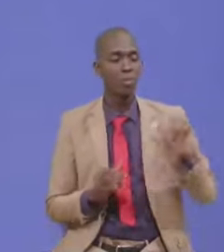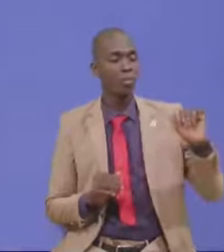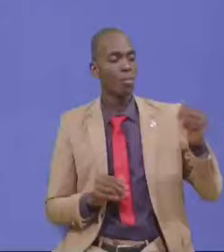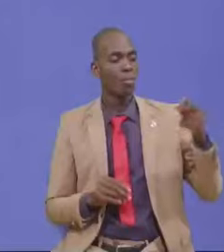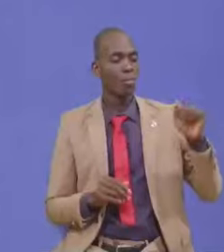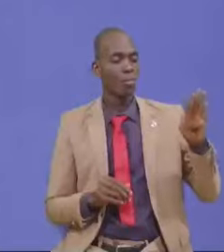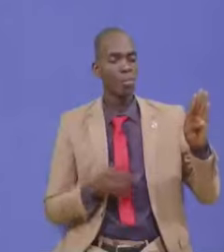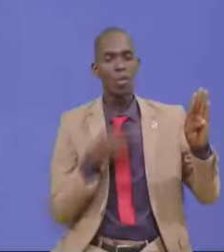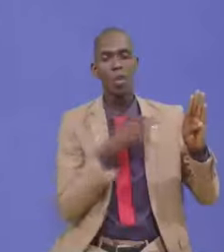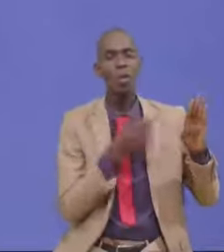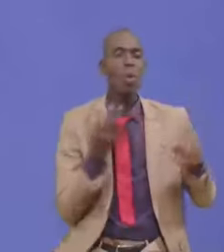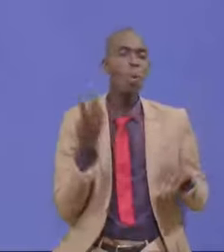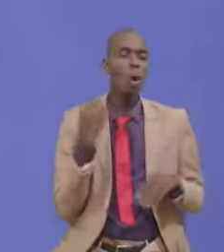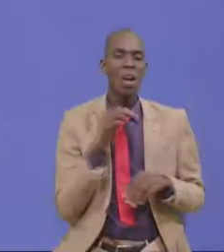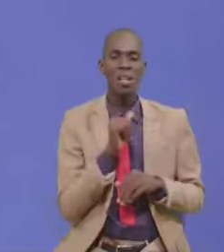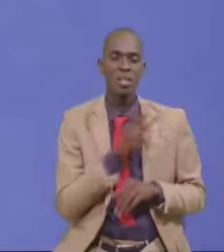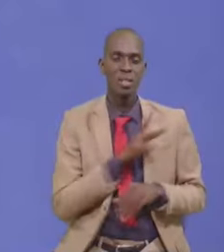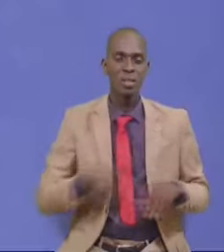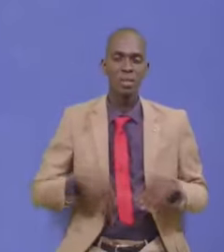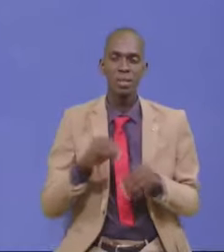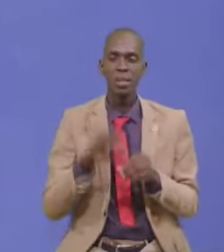Achab était roi d'Israël.